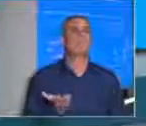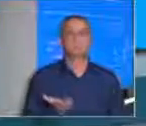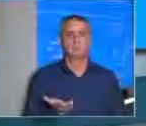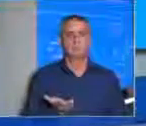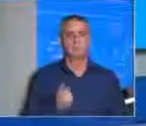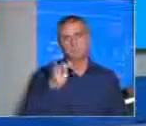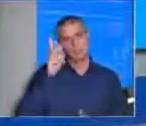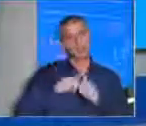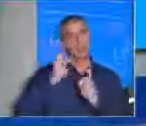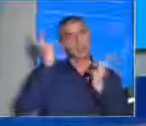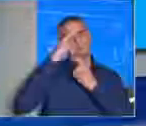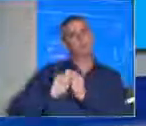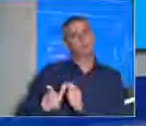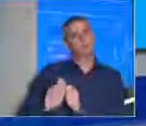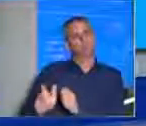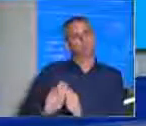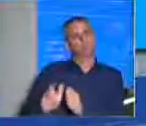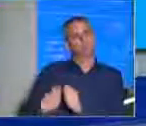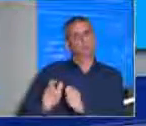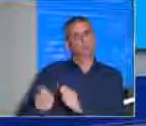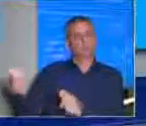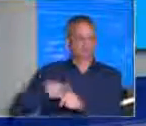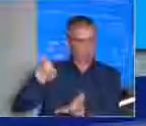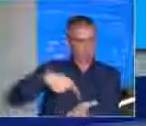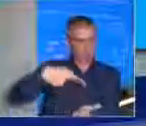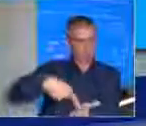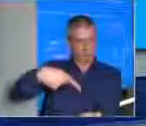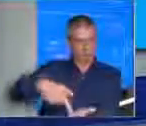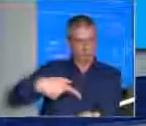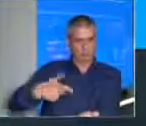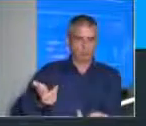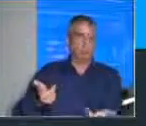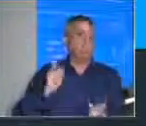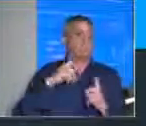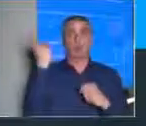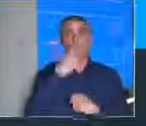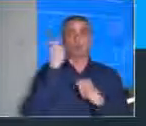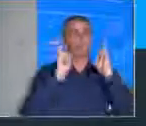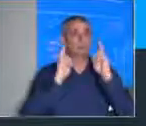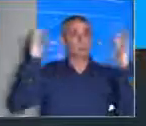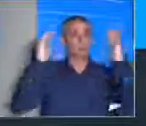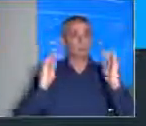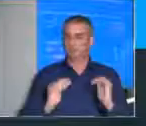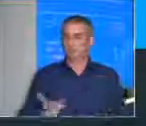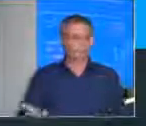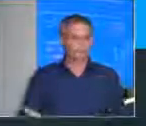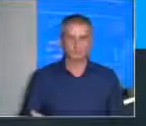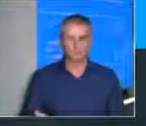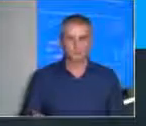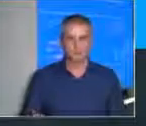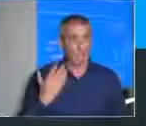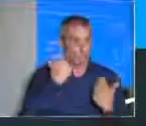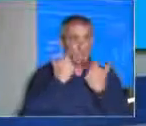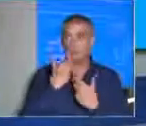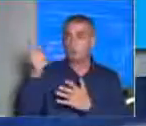זה הסכם שילומים. זה הסכם שילומים שאיראן אומרת, הורידו את היקפי הייצור בכורים, והיה פיקוח. אבל לא, אבל